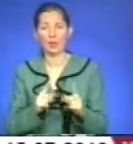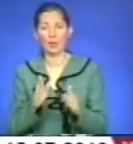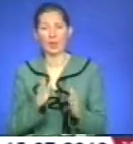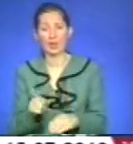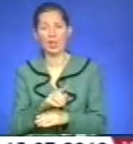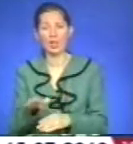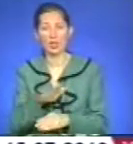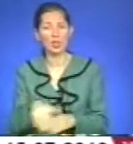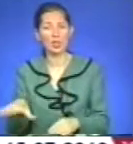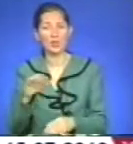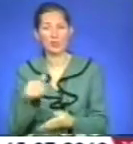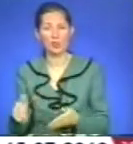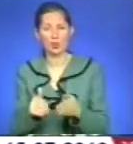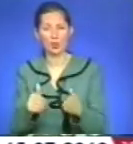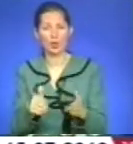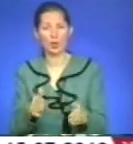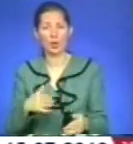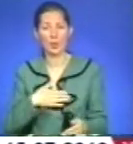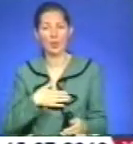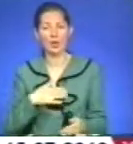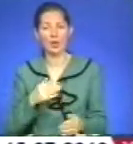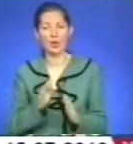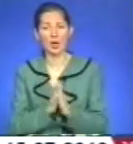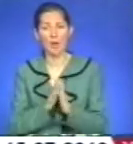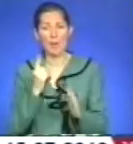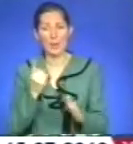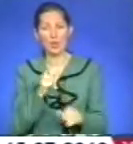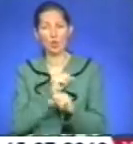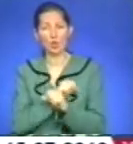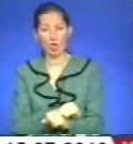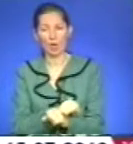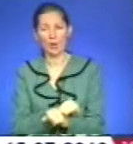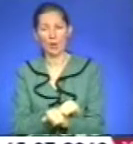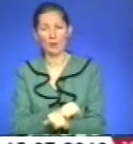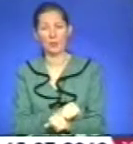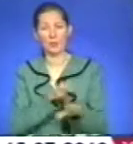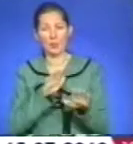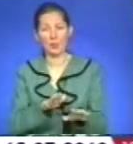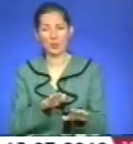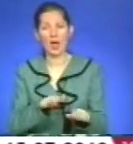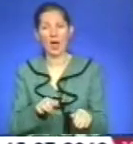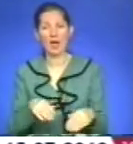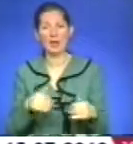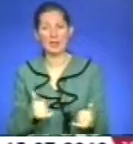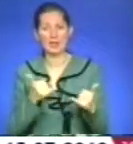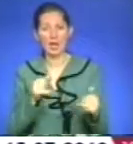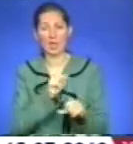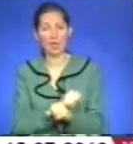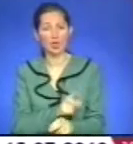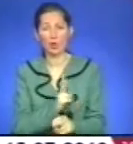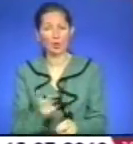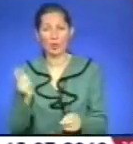всій дорозі. Тому наша пропозиція. Перша – стоянка, місця відведені під стоянку, і ніхто не заїжджає